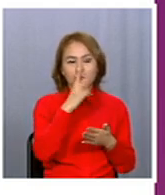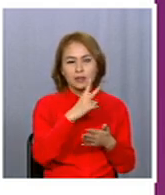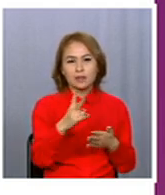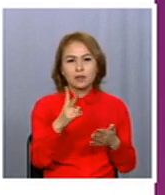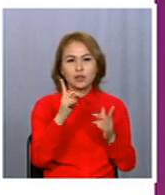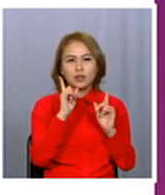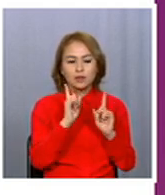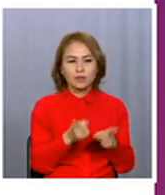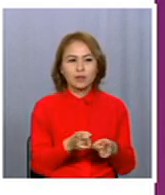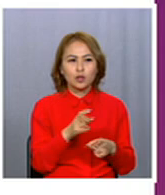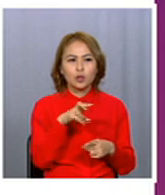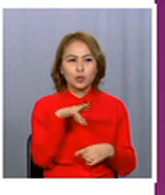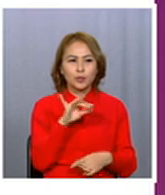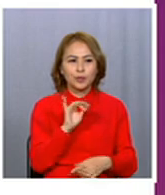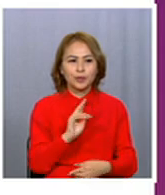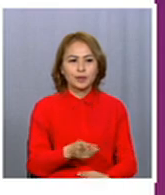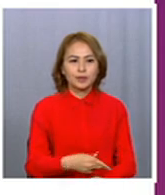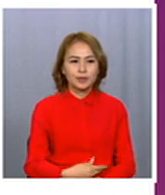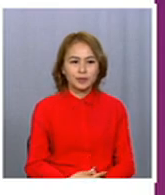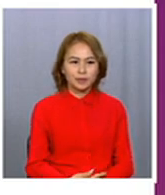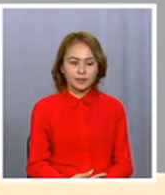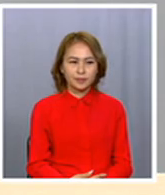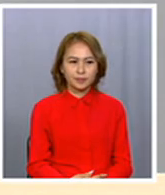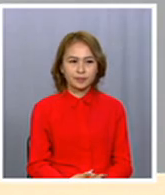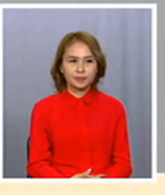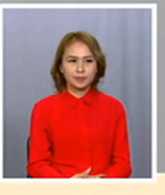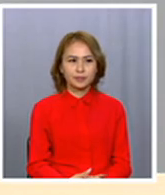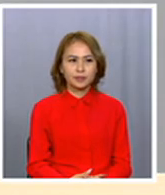имеет естественный спутник.